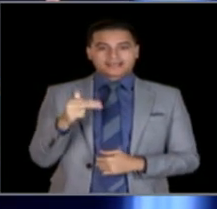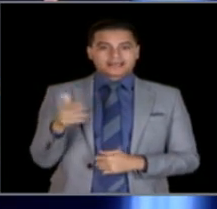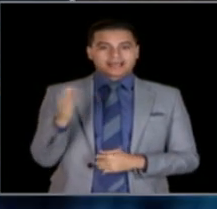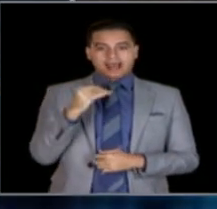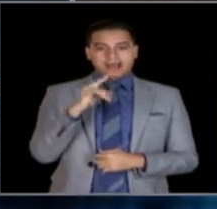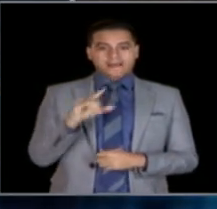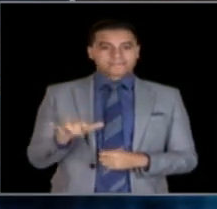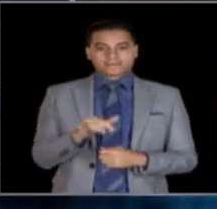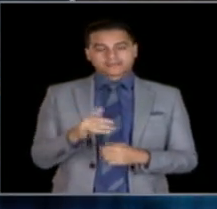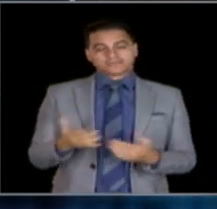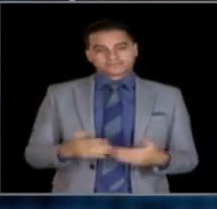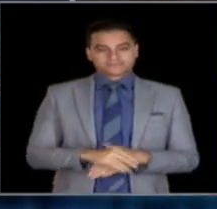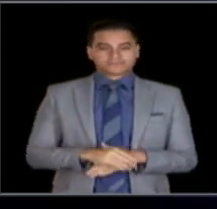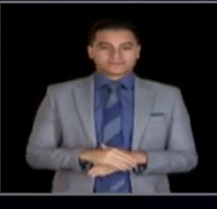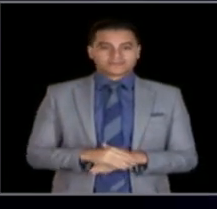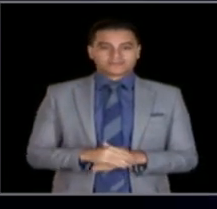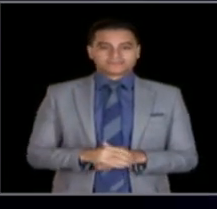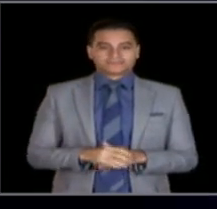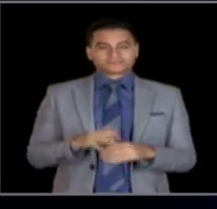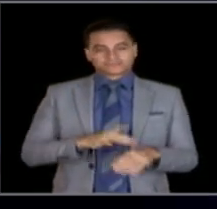يا ربي قلتها الاول